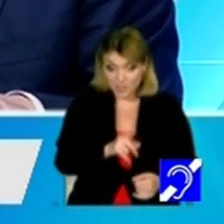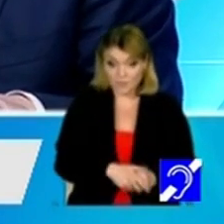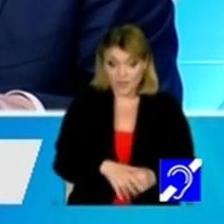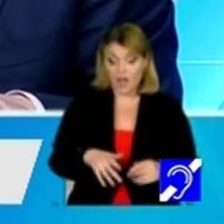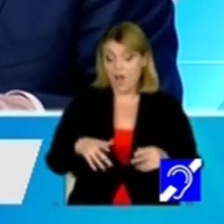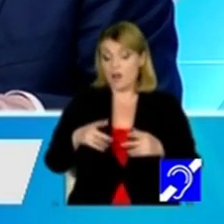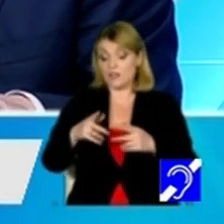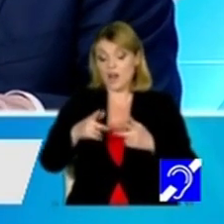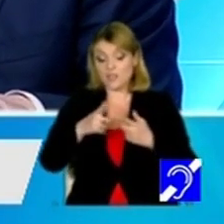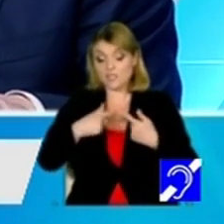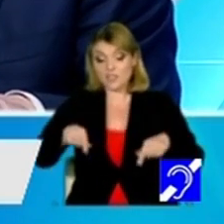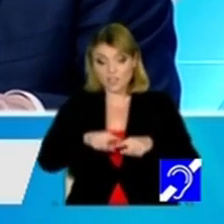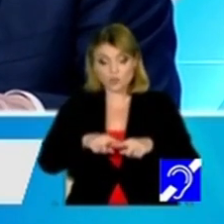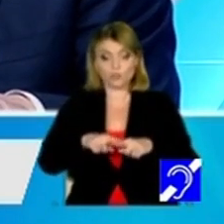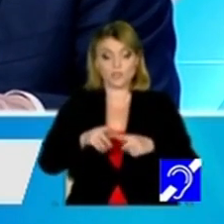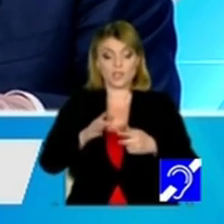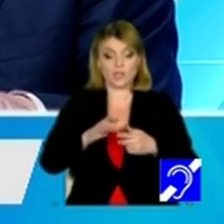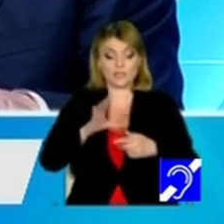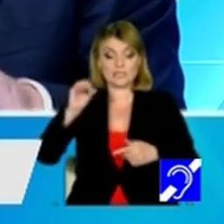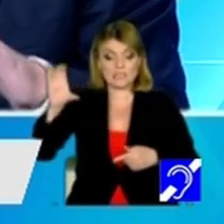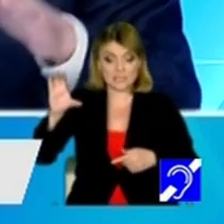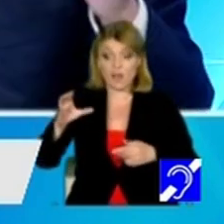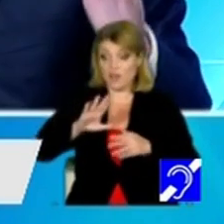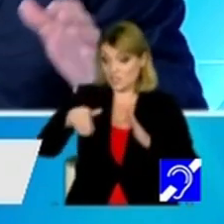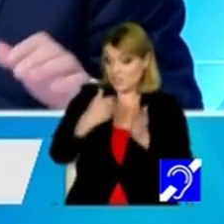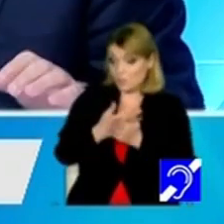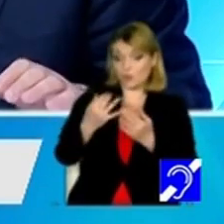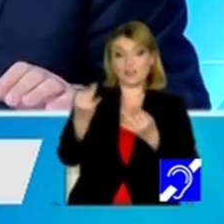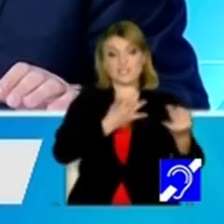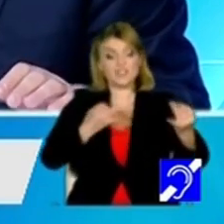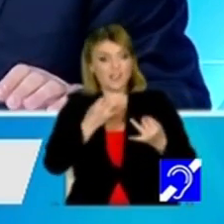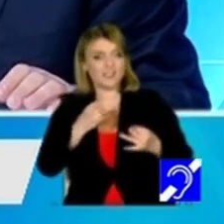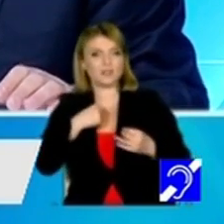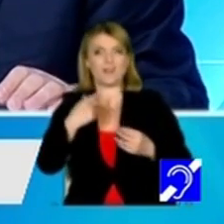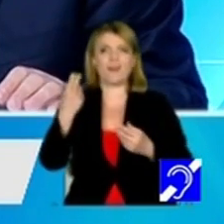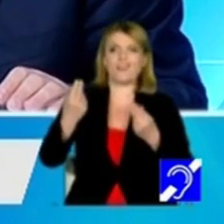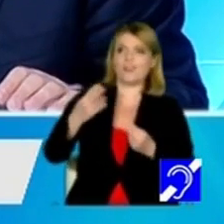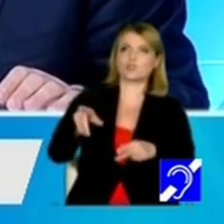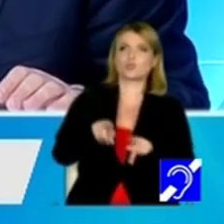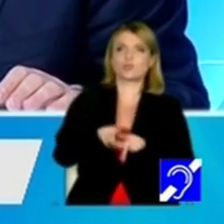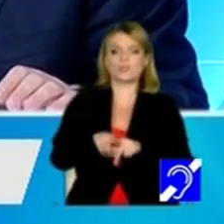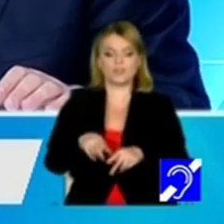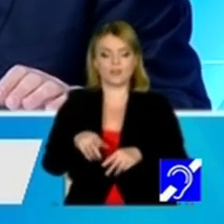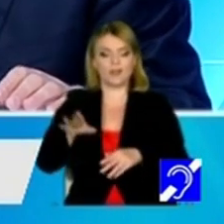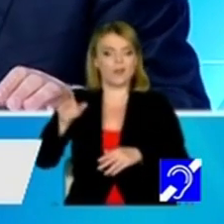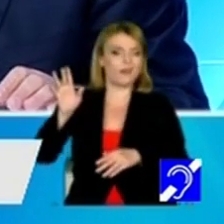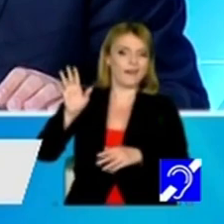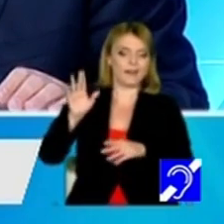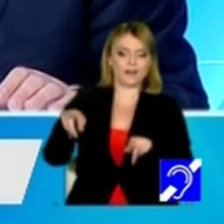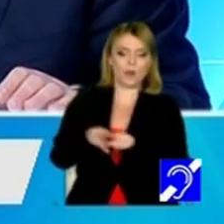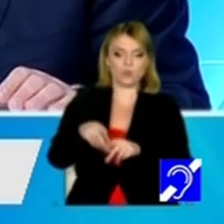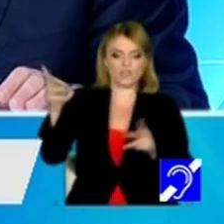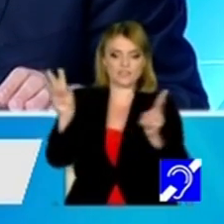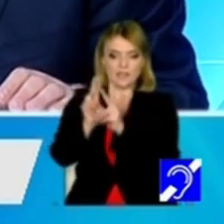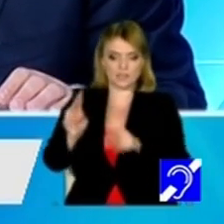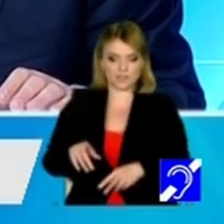se discută acum două formule. Prima că a făcut-o Dodon ca să-și arăte că e salvator, cum a făcut-o cu piloții din Afganistan, când l-am acuzat eu,